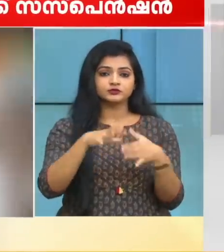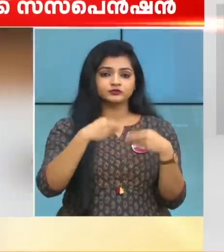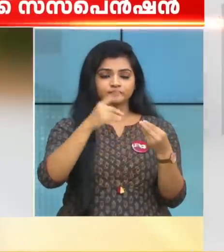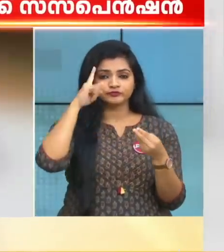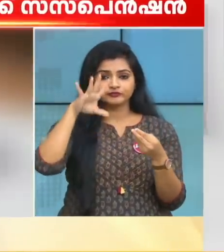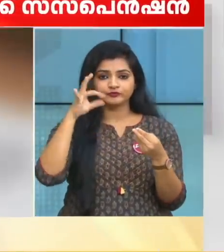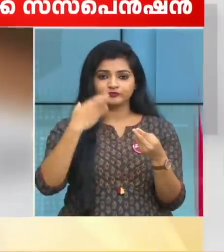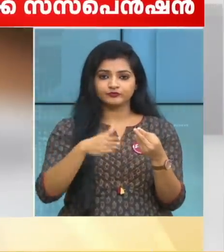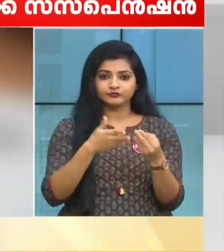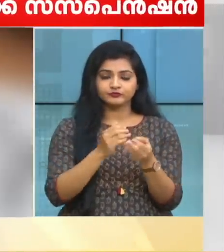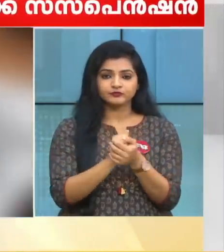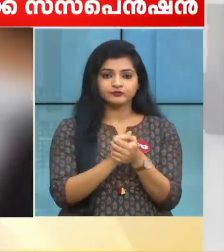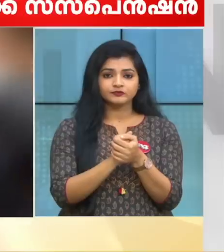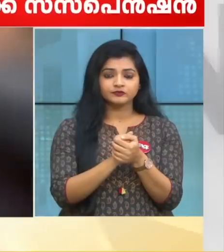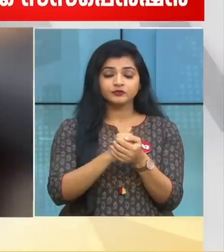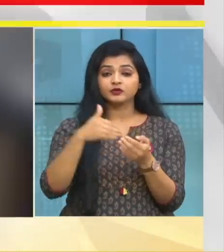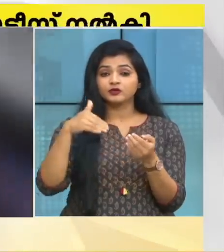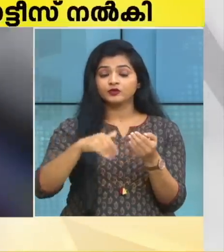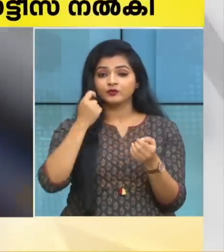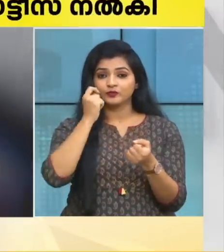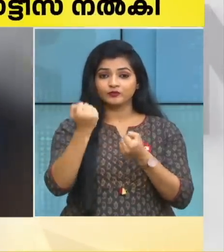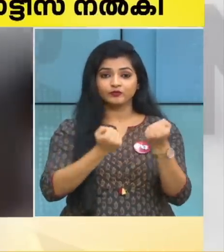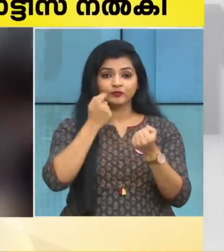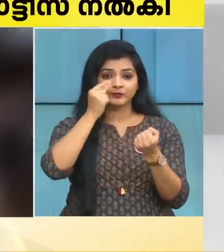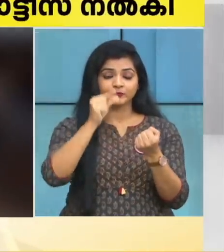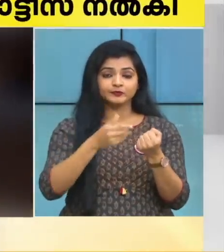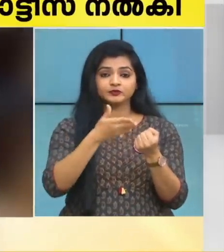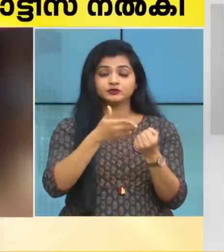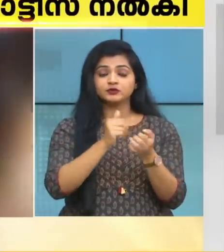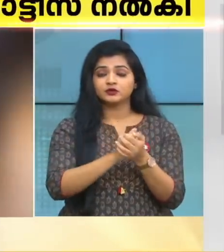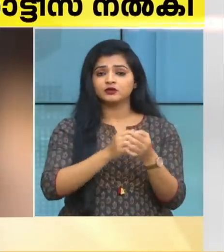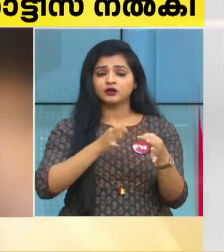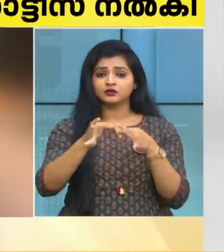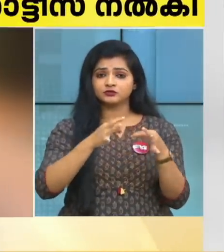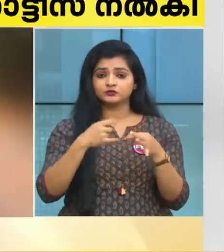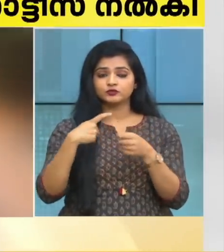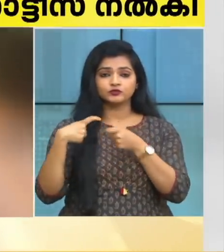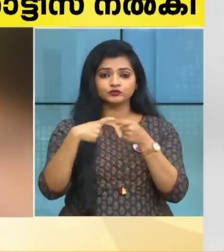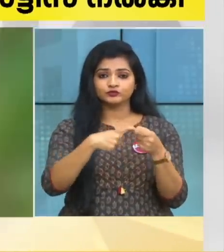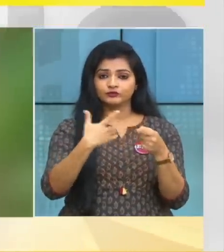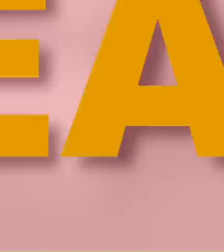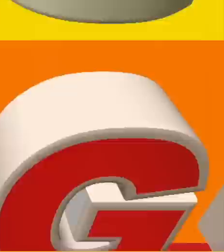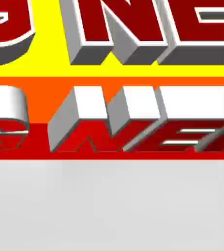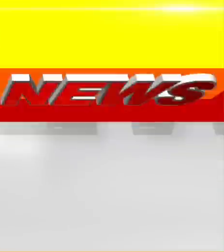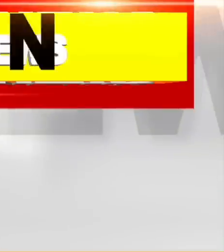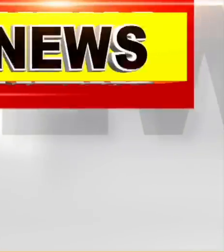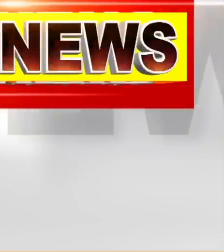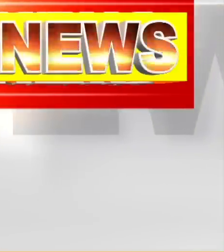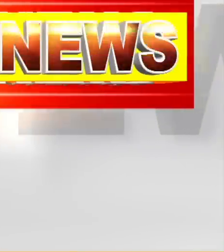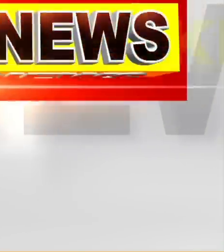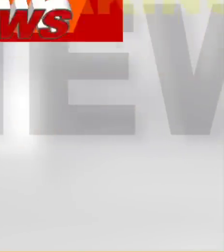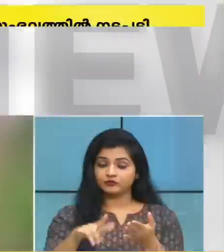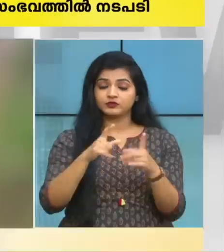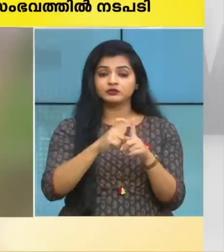അവർ കടക്കുകയും ചെയ്യുന്നത്. നിലവിൽ ഈ ഡ്രൈവർക്ക് ഒരു വിശദീകരണം നൽകാൻ ഡ്രൈവറോട് ആവശ്യപ്പെട്ടിട്ടുണ്ട്. ആ വിശദീകരണം ലഭിച്ചതിന് ശേഷം